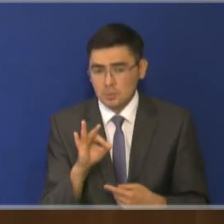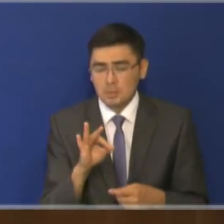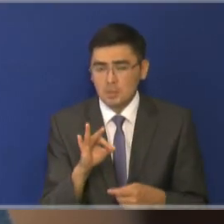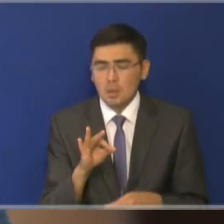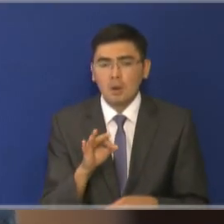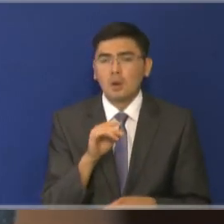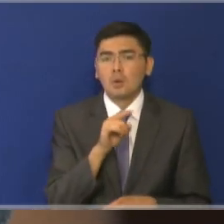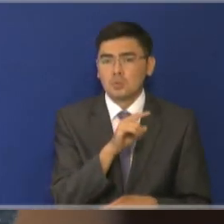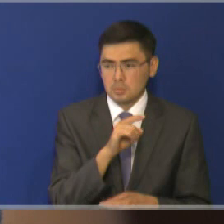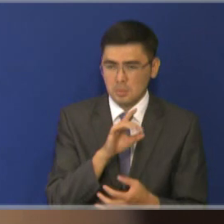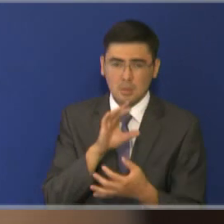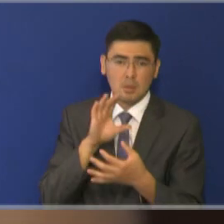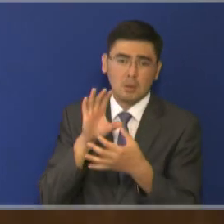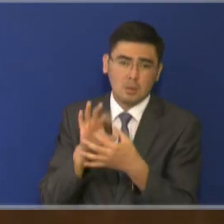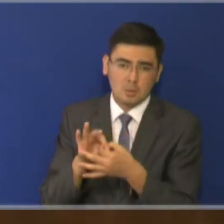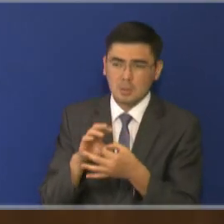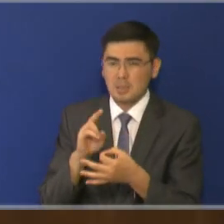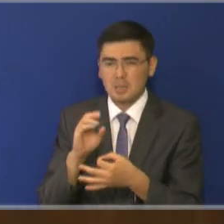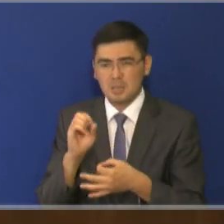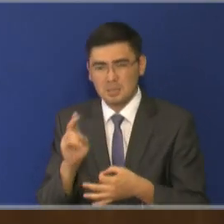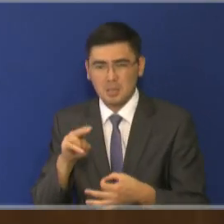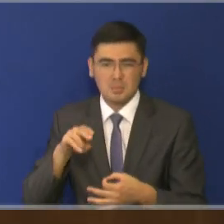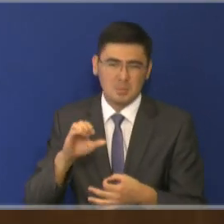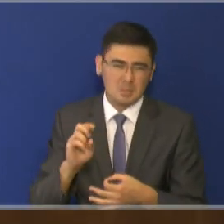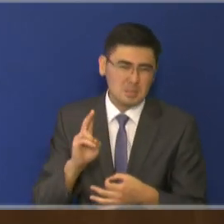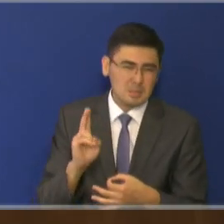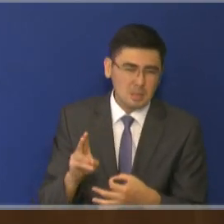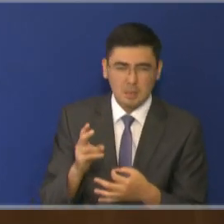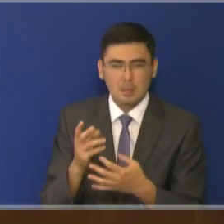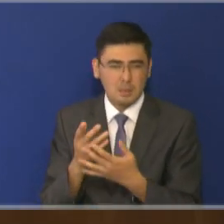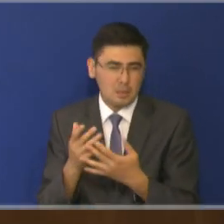жаңағы тіркеусіз КСК, ПКСК дегендеріңіз